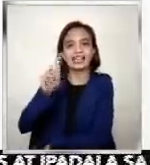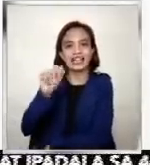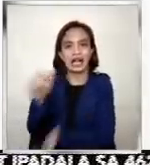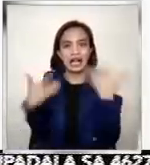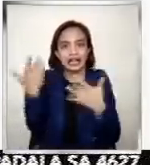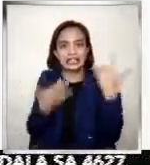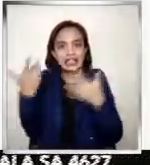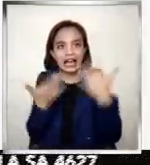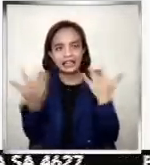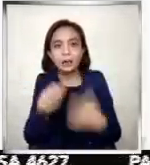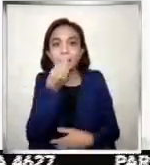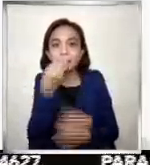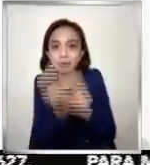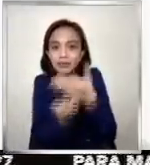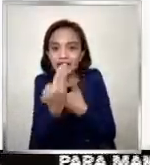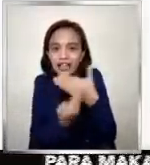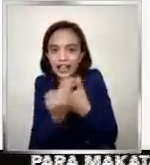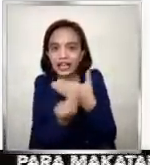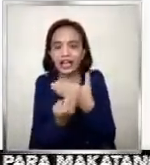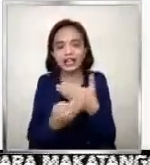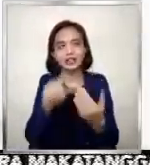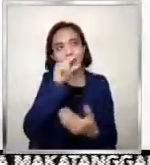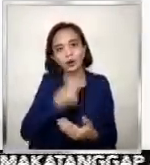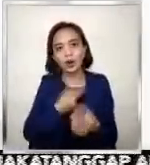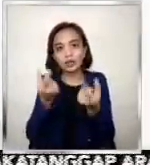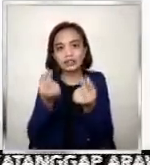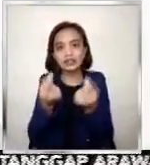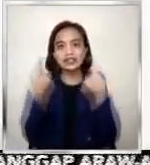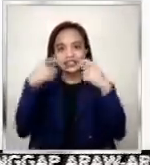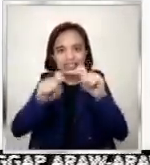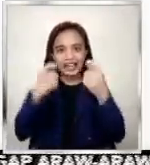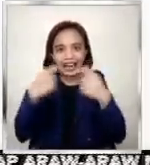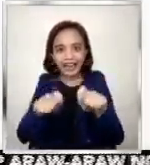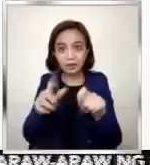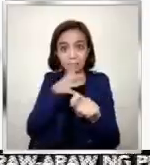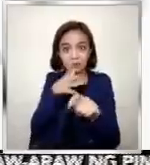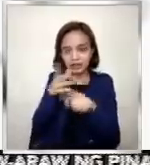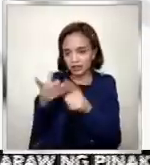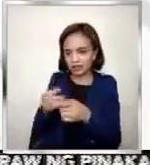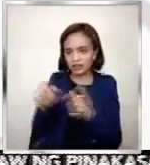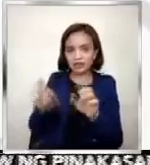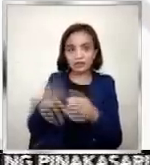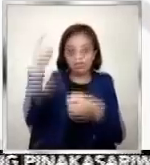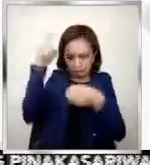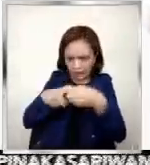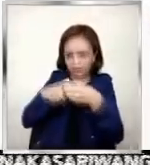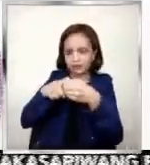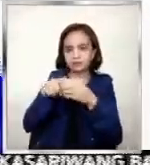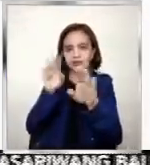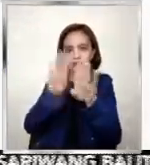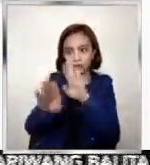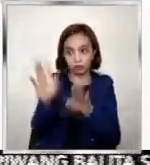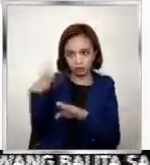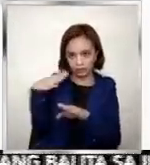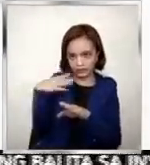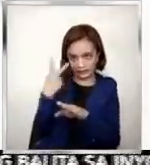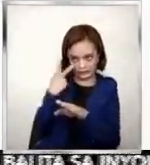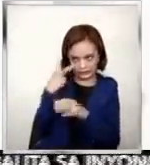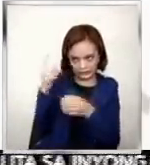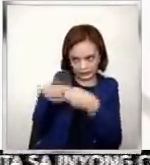paggala. Sinubukan pa nga ng kanyang fur mom na ilock ang pinto. Ayan guys, lock natin. O tara, bilhin na tayo pandesal